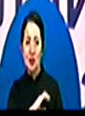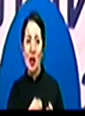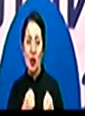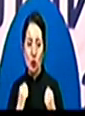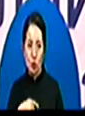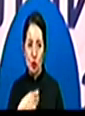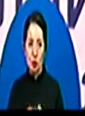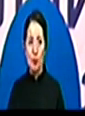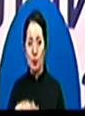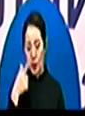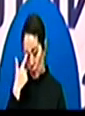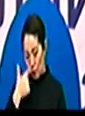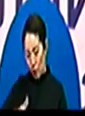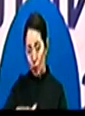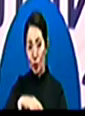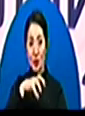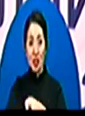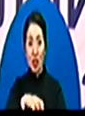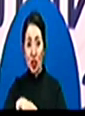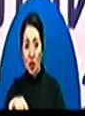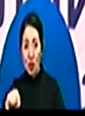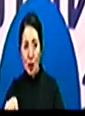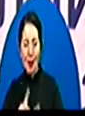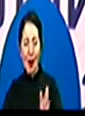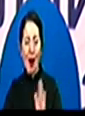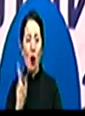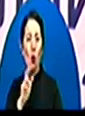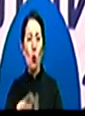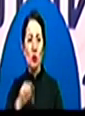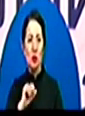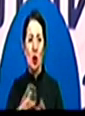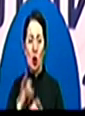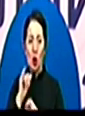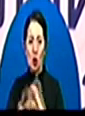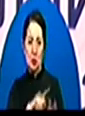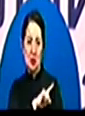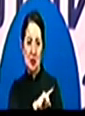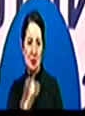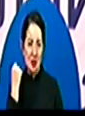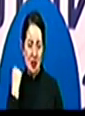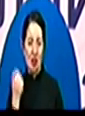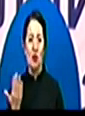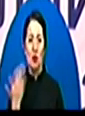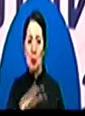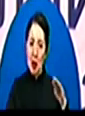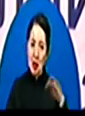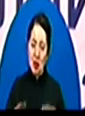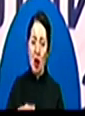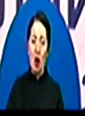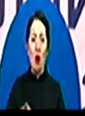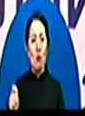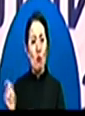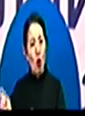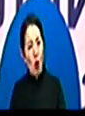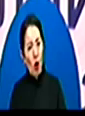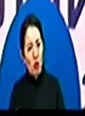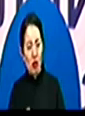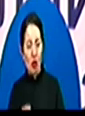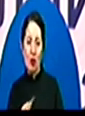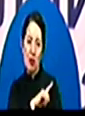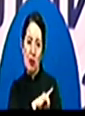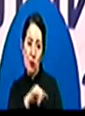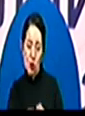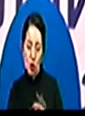улсын хэмжээнд гэр хороод анх удаага олон улсын тэмцээн хүртэл явуулах чадвартай усан барьсан хоккейн тэмцээн гээд ийм гоё